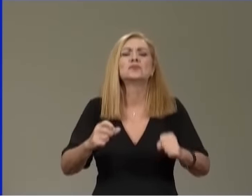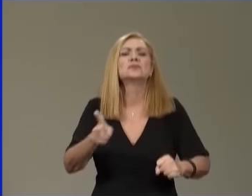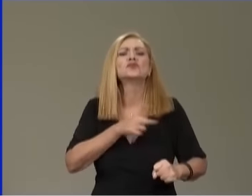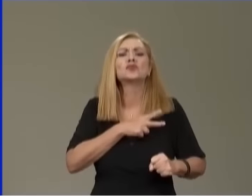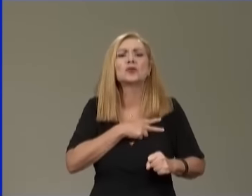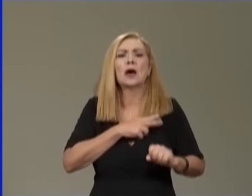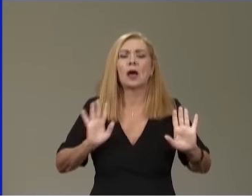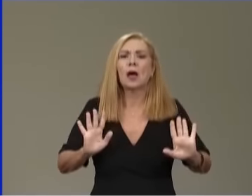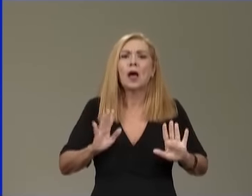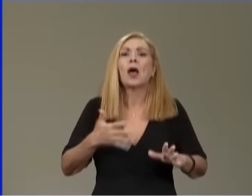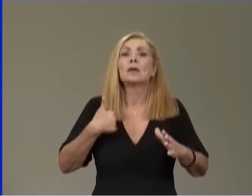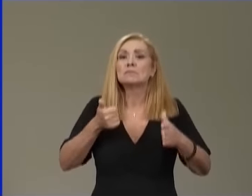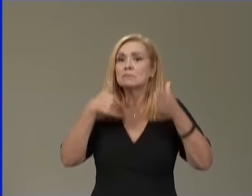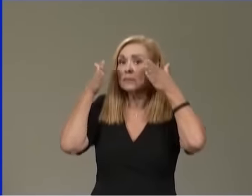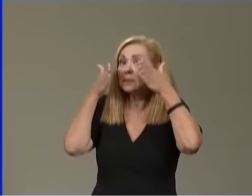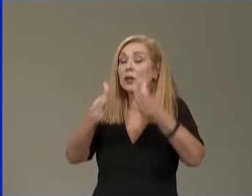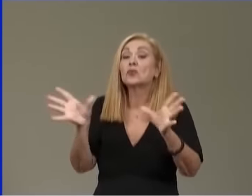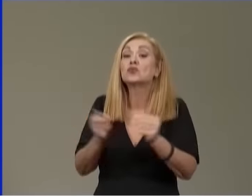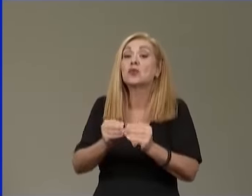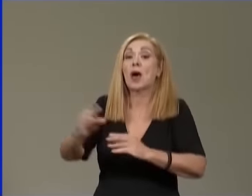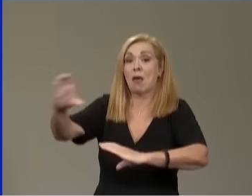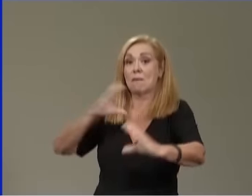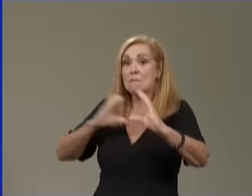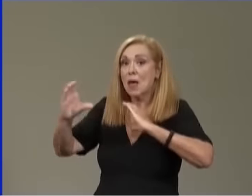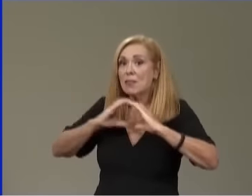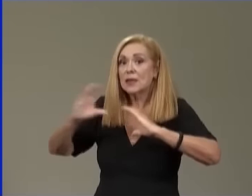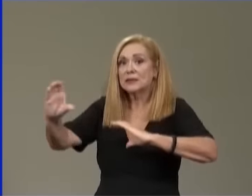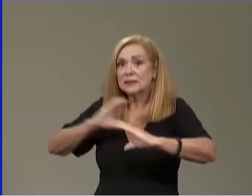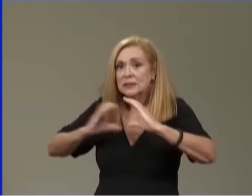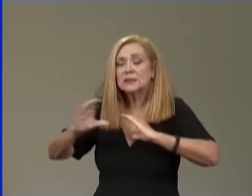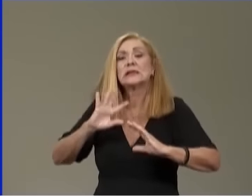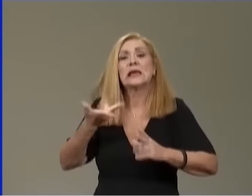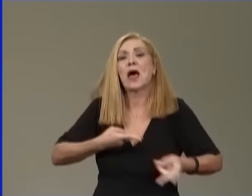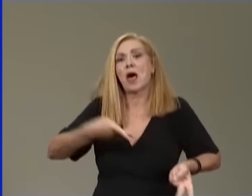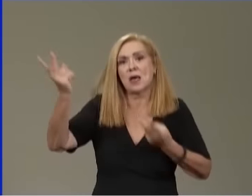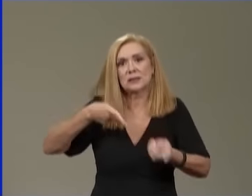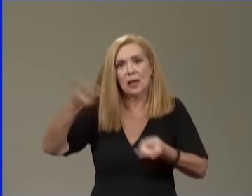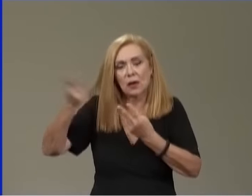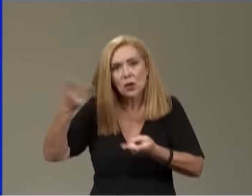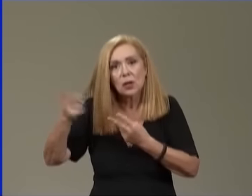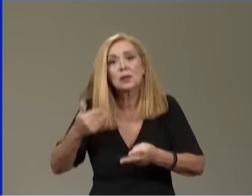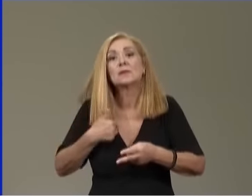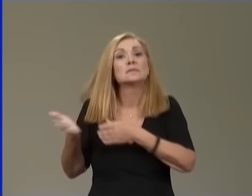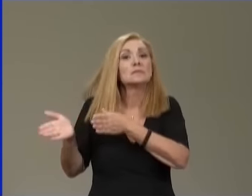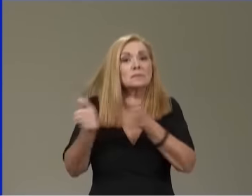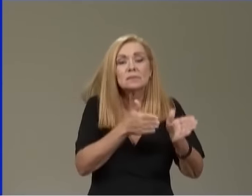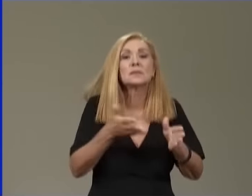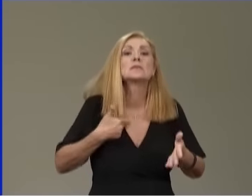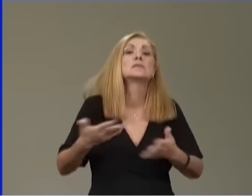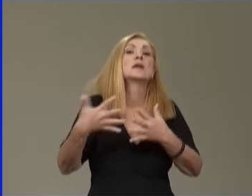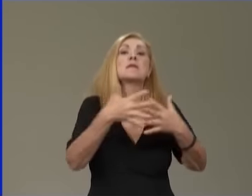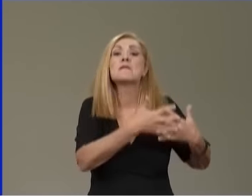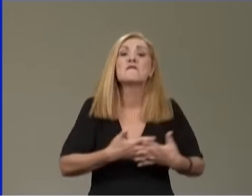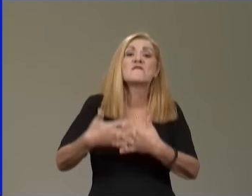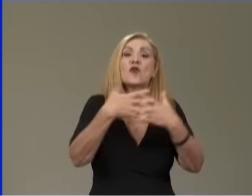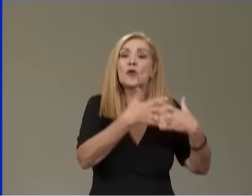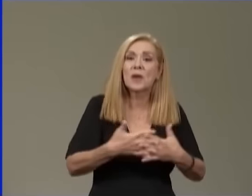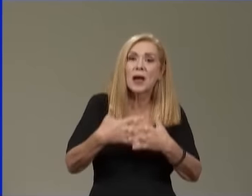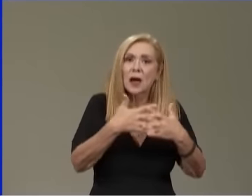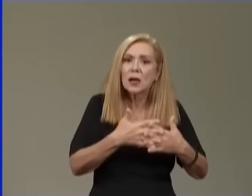με προσανατολισμό στις επενδύσεις και στις εξαγωγές, με σαφή στροφή της παραγωγής προς τη βιομηχανία και